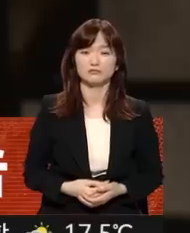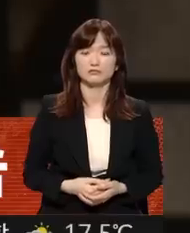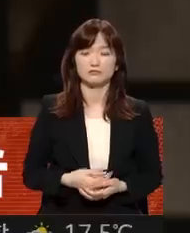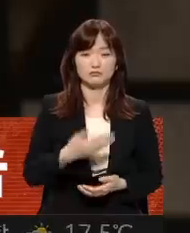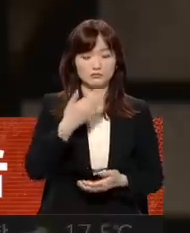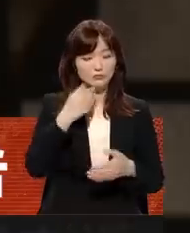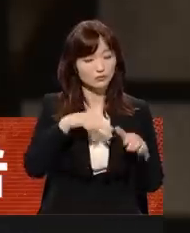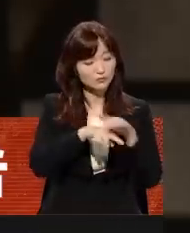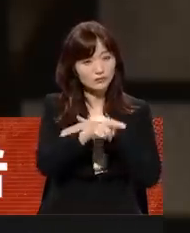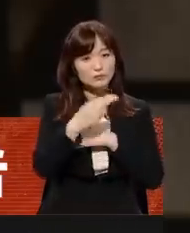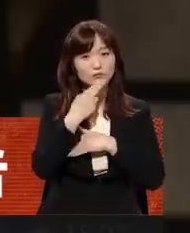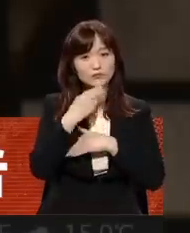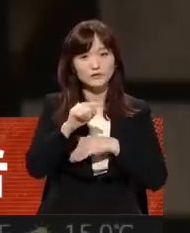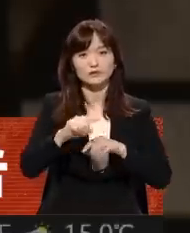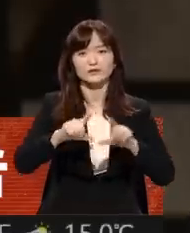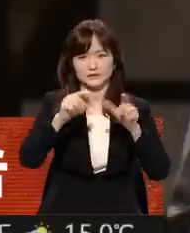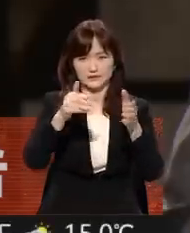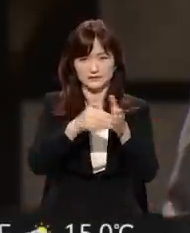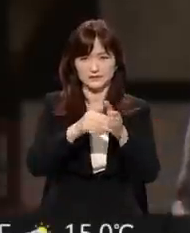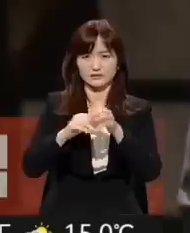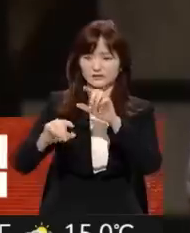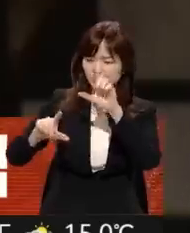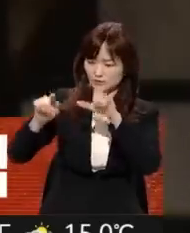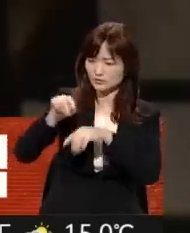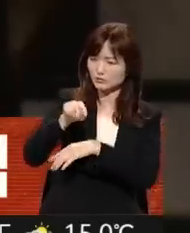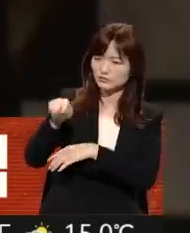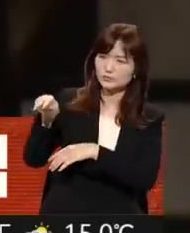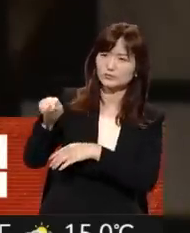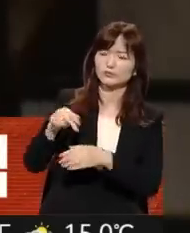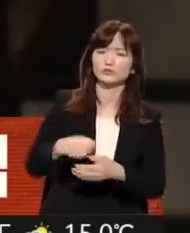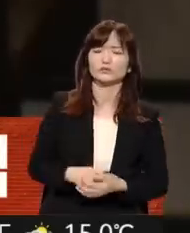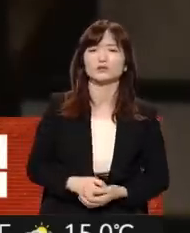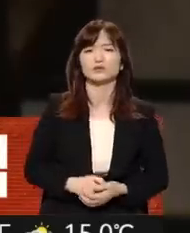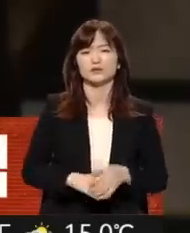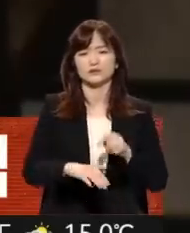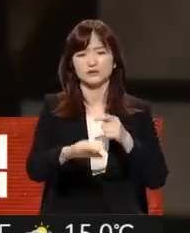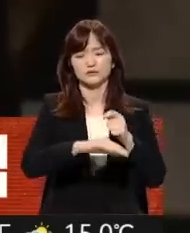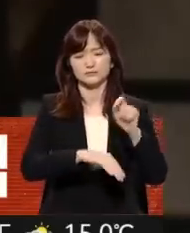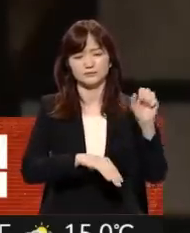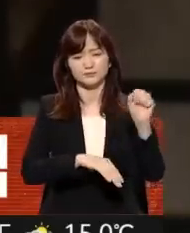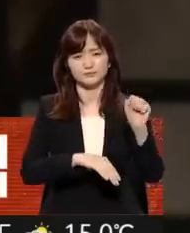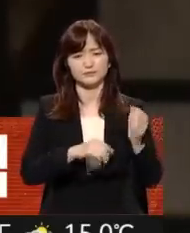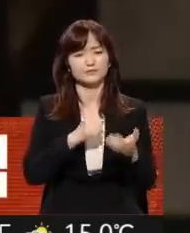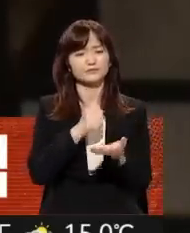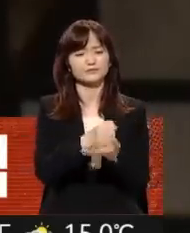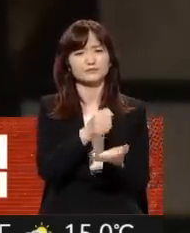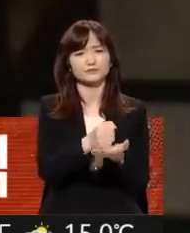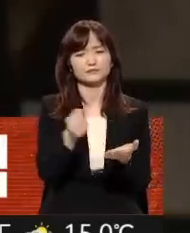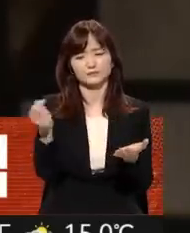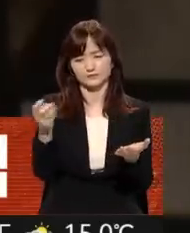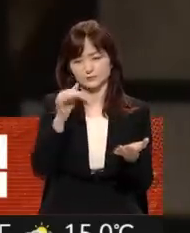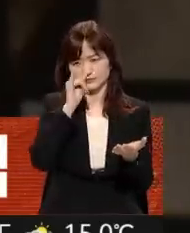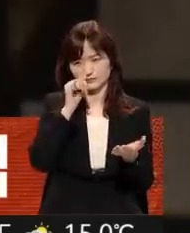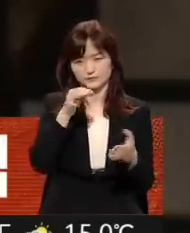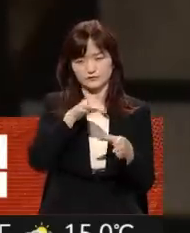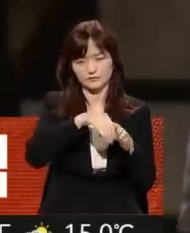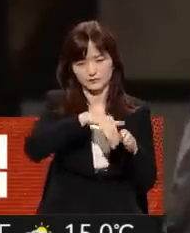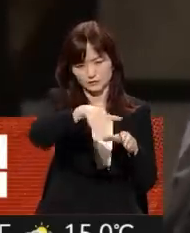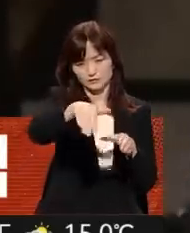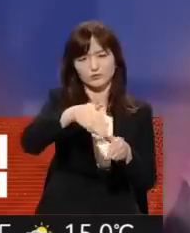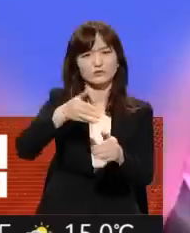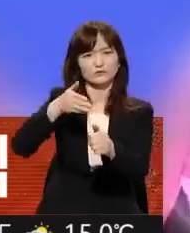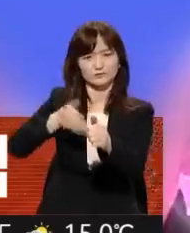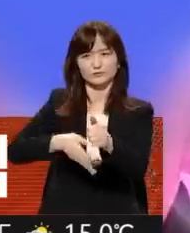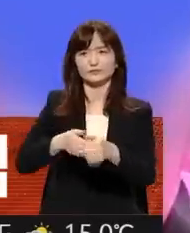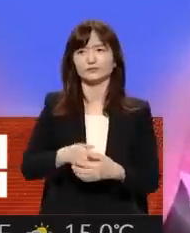그날까지 정말 저 모습 보면 기사님에게 그 계좌번호 있으니까 꼭 송금하시길 부탁드리겠습니다.